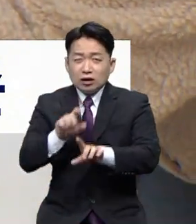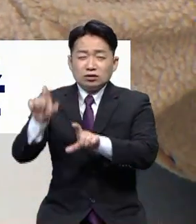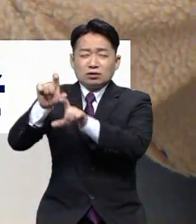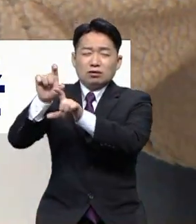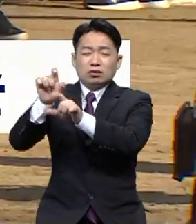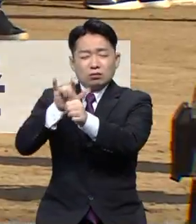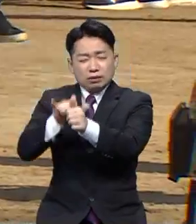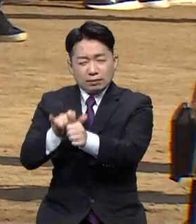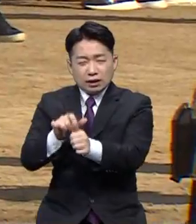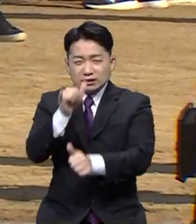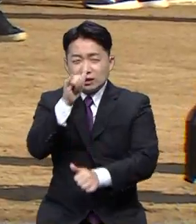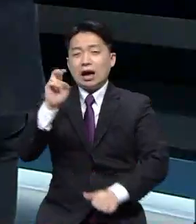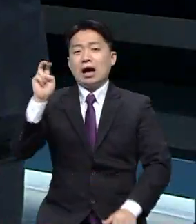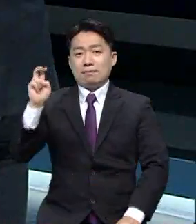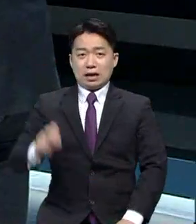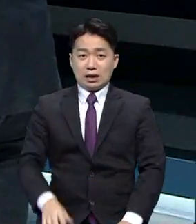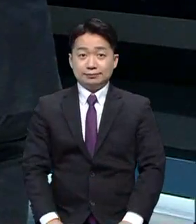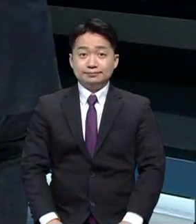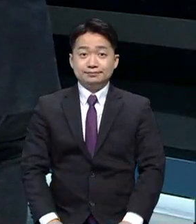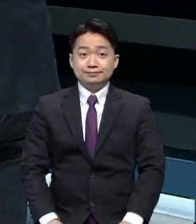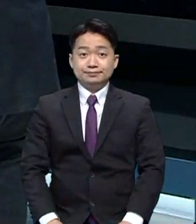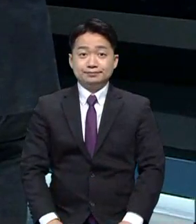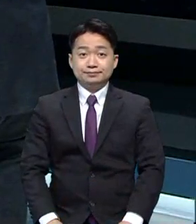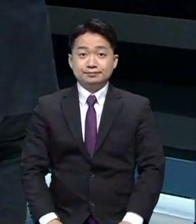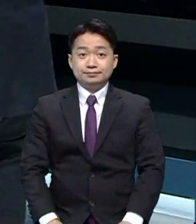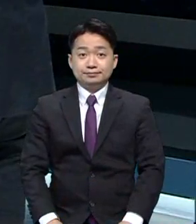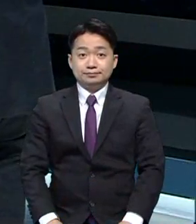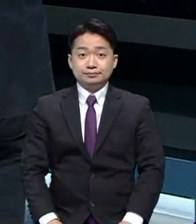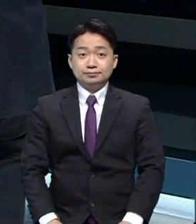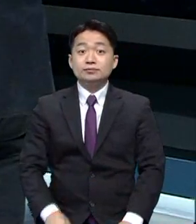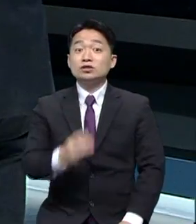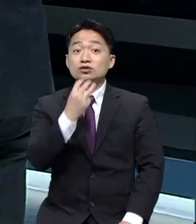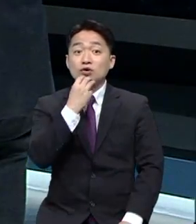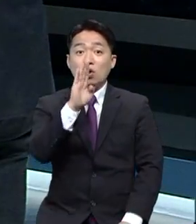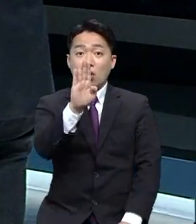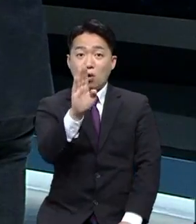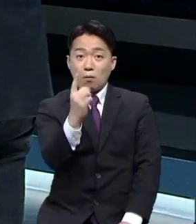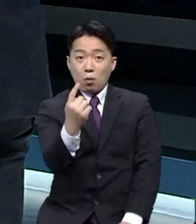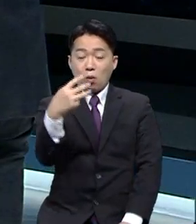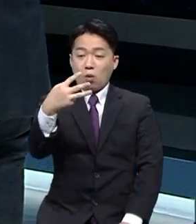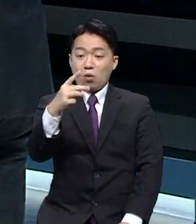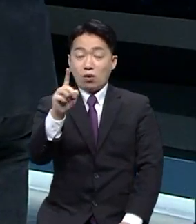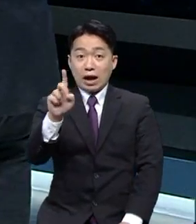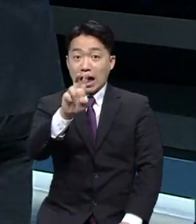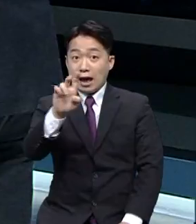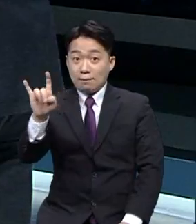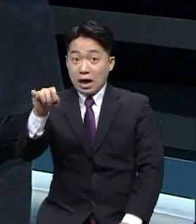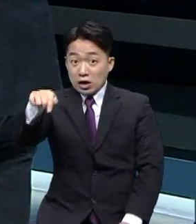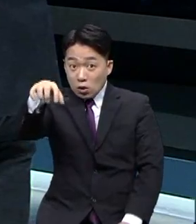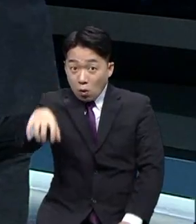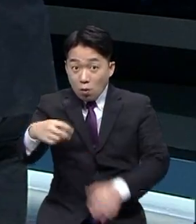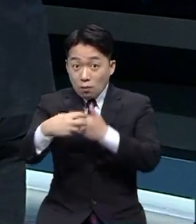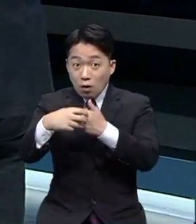나올 가능성이 있습니다. 자, 그런데 서울 보라매 병원에서도 확진자가 나왔다고요?